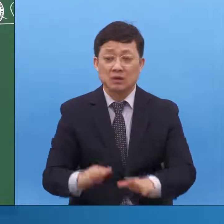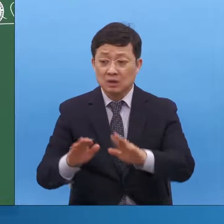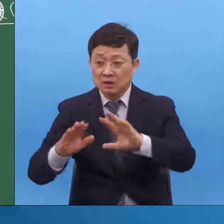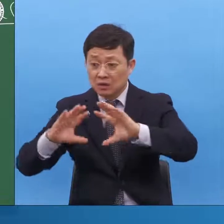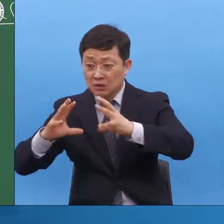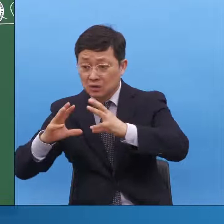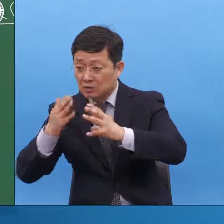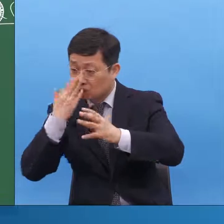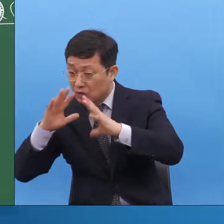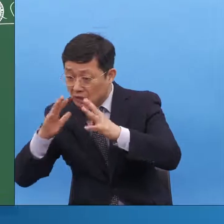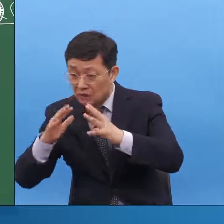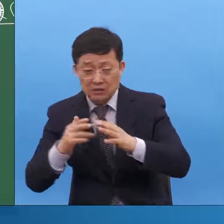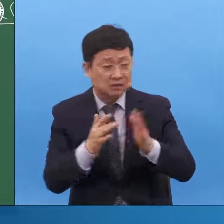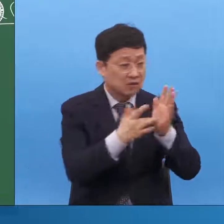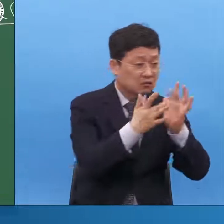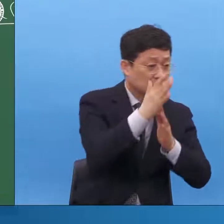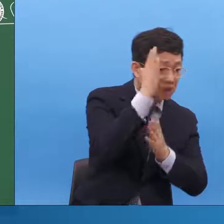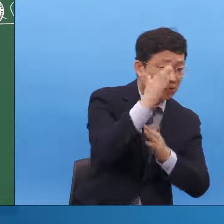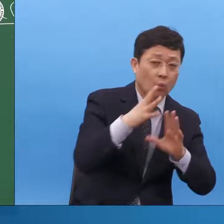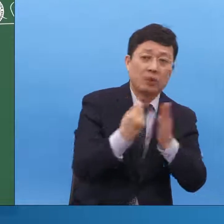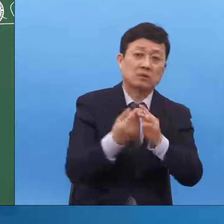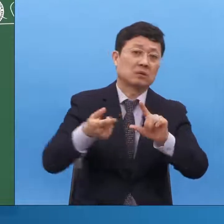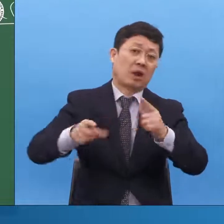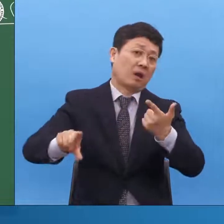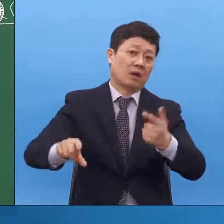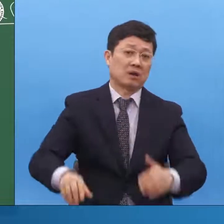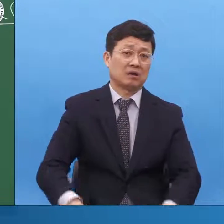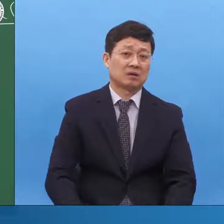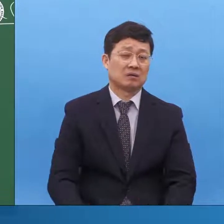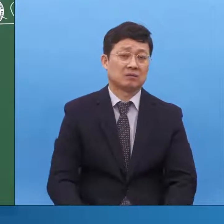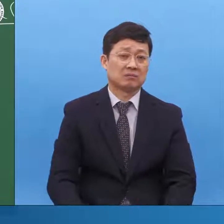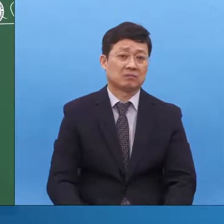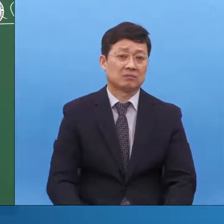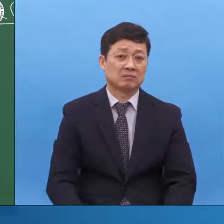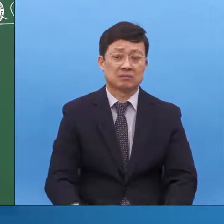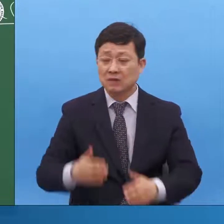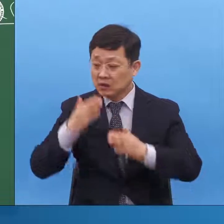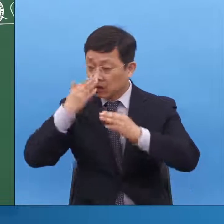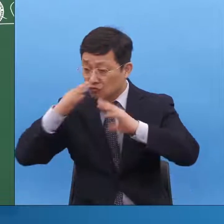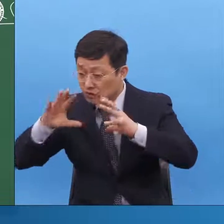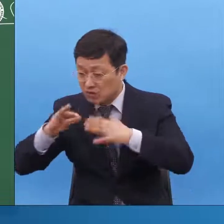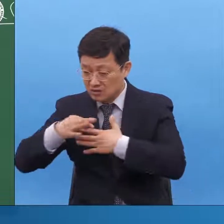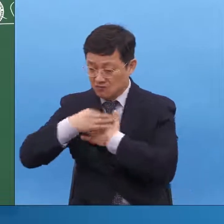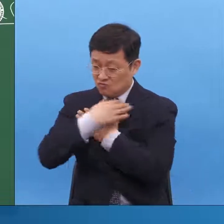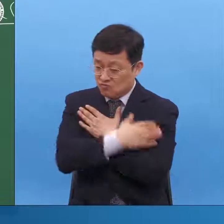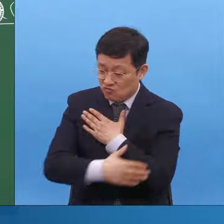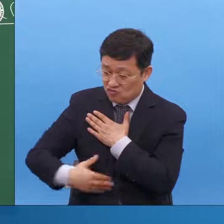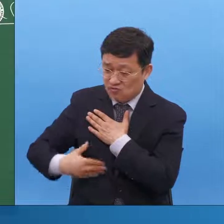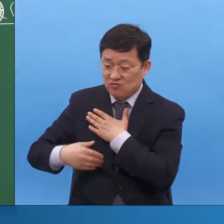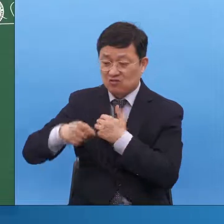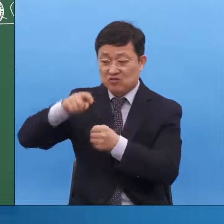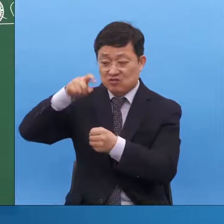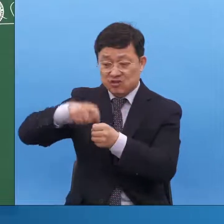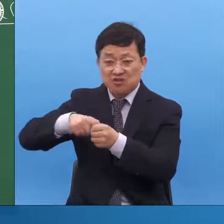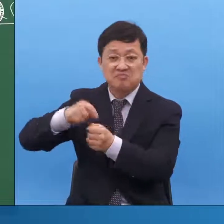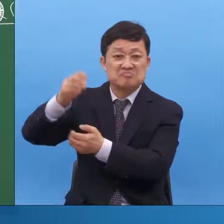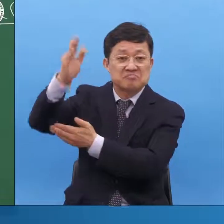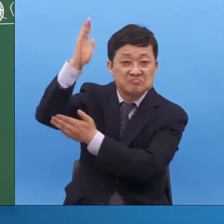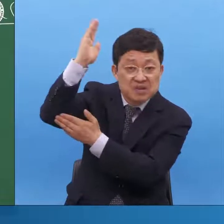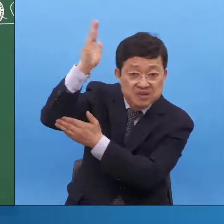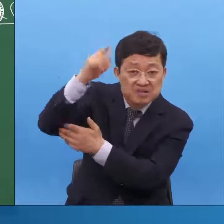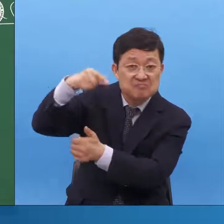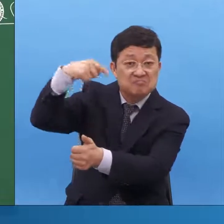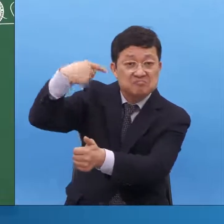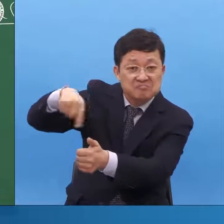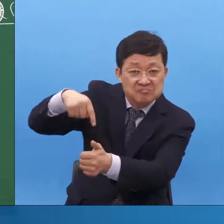of their speaking was completely different. 유대인들은 전부 육신적인 걸 얘기했어요. The Jewish people only spoke about physical things. 육신적인 거 얘기하려면 하나님